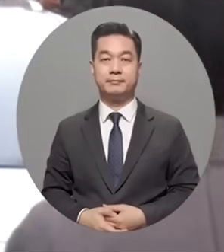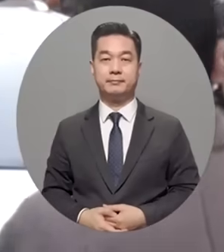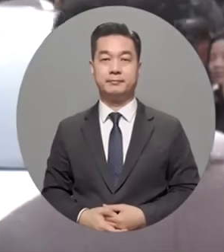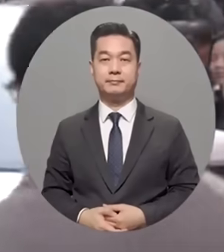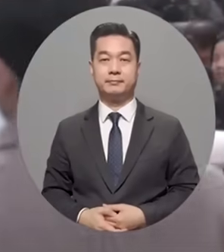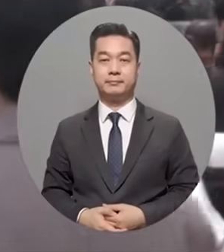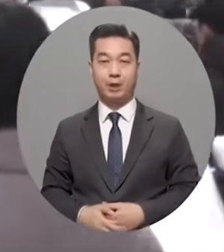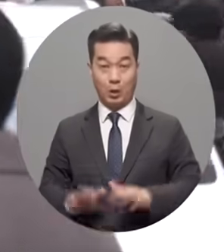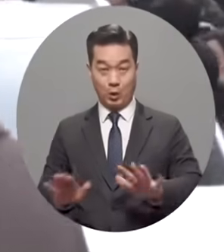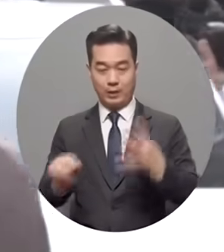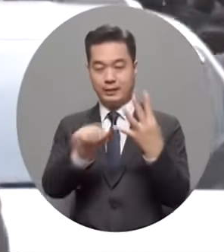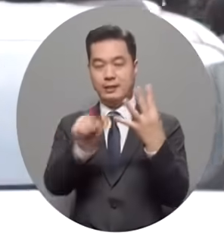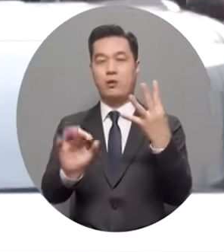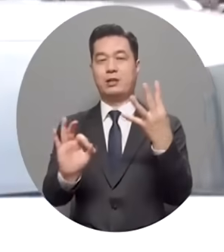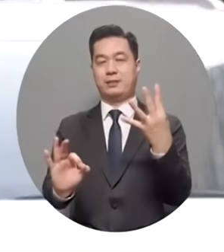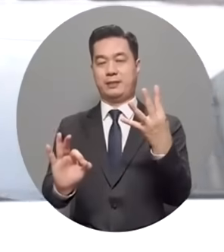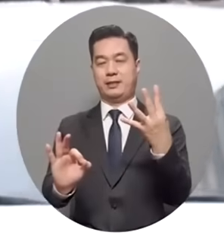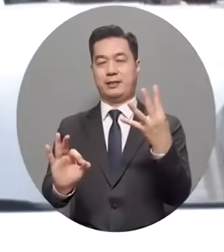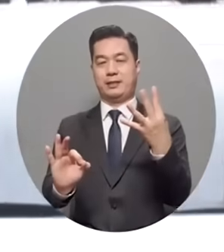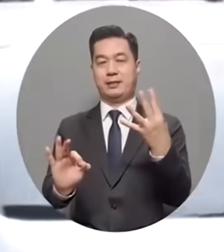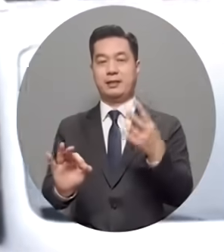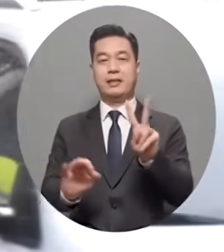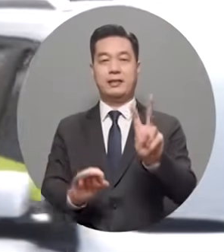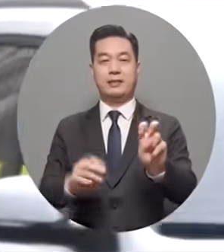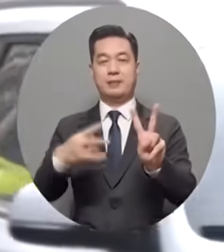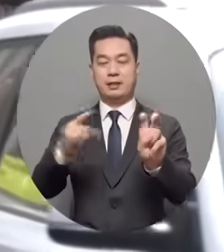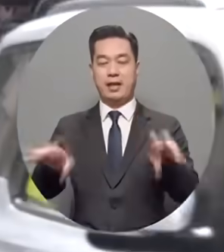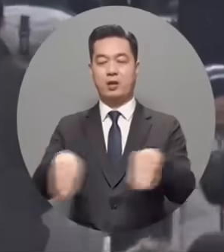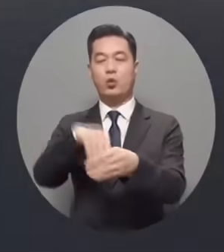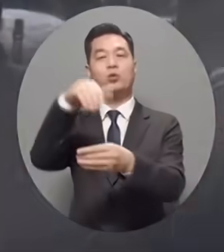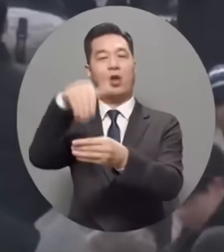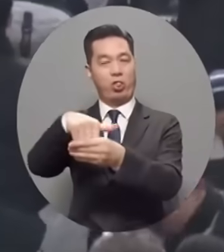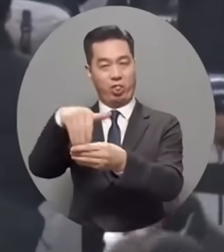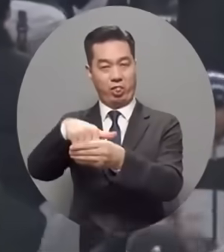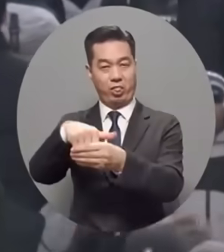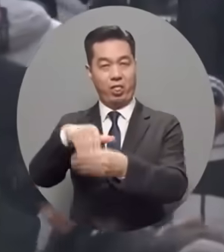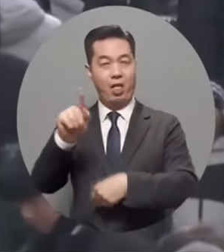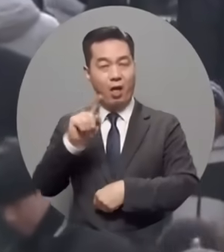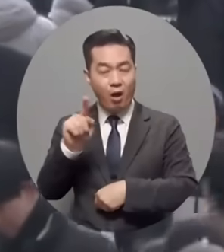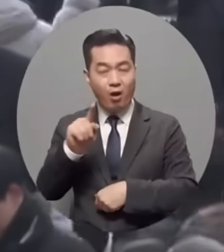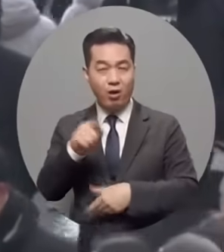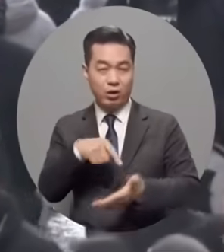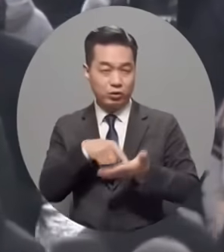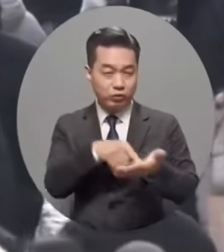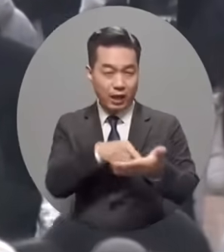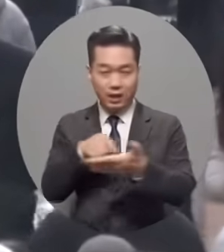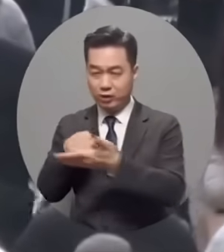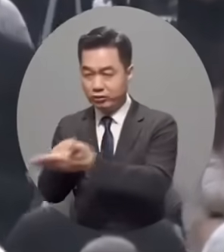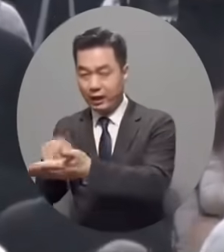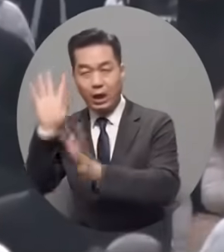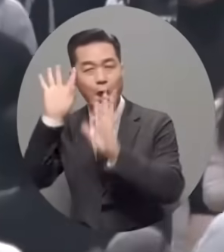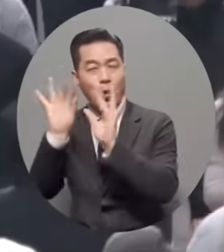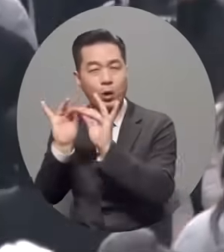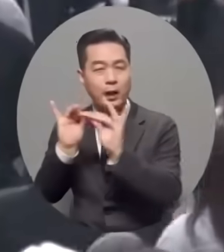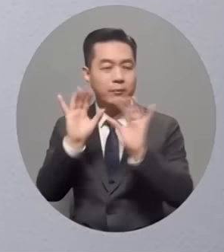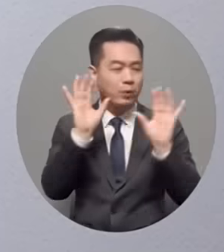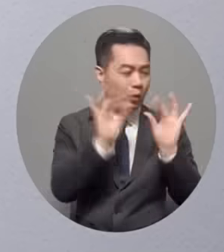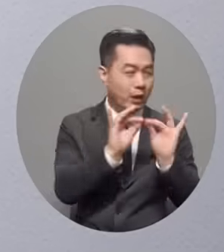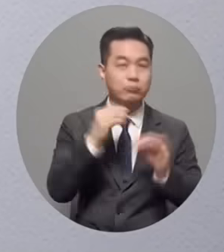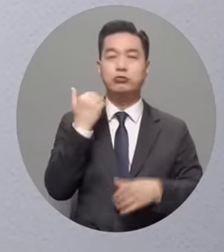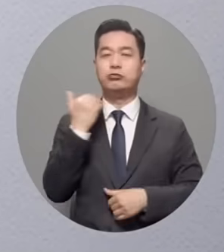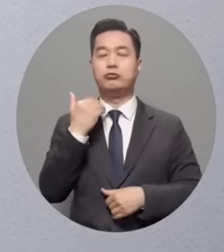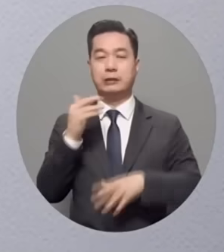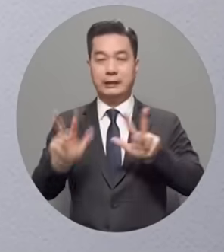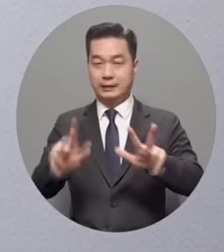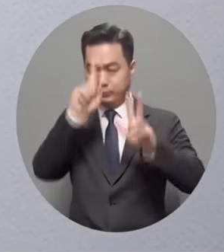오는 4월 10일 치러지는 22대 총선에 대해 어떤 주장에 조금이라도 더 공감이 가는지 물었습니다. 현